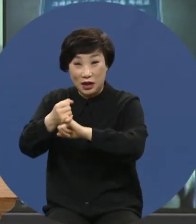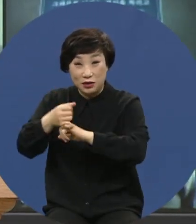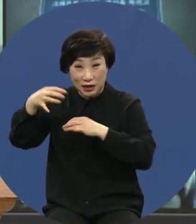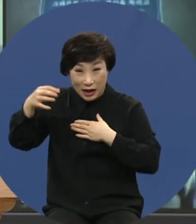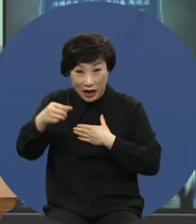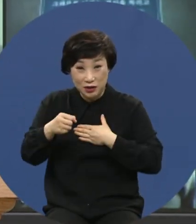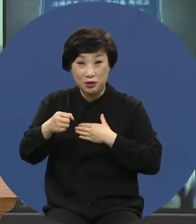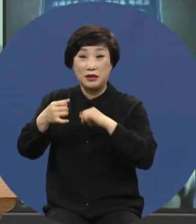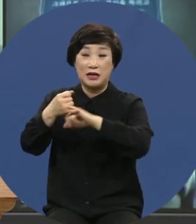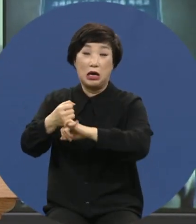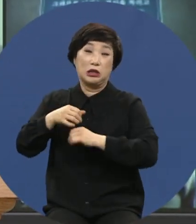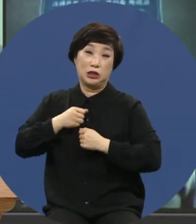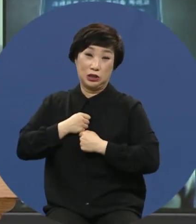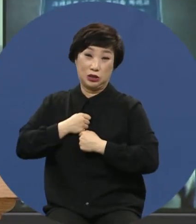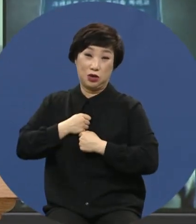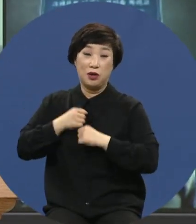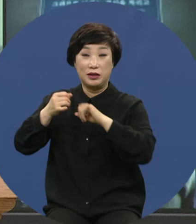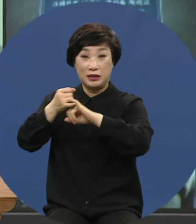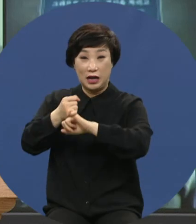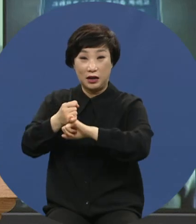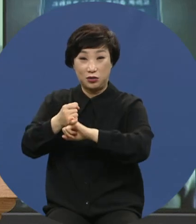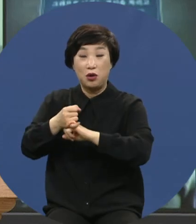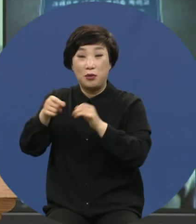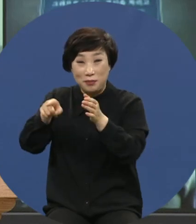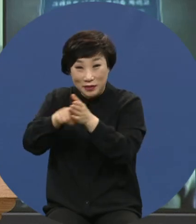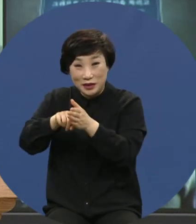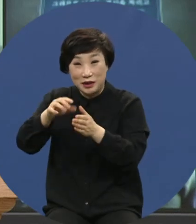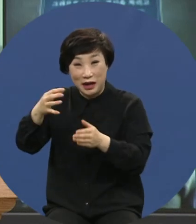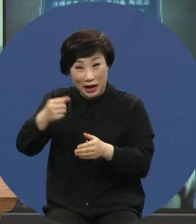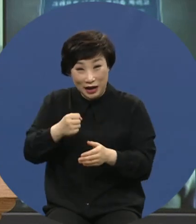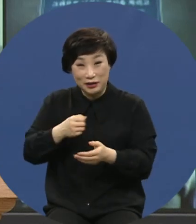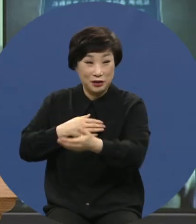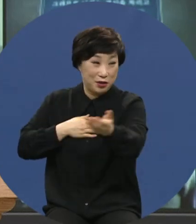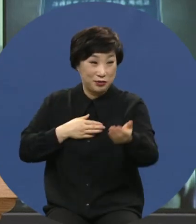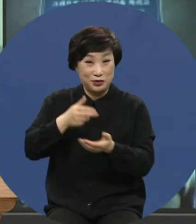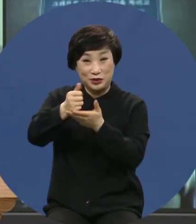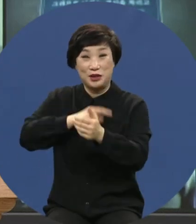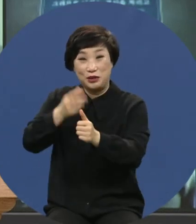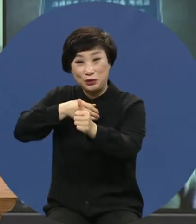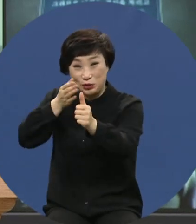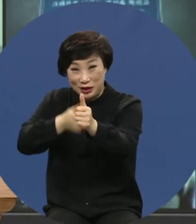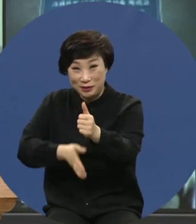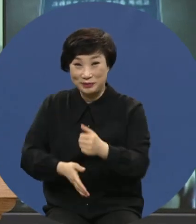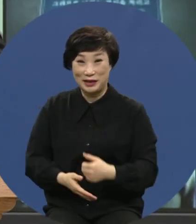따라 약속을 지켜 약속이 믿음이 되시기를 주님의 이름으로 축원합니다.